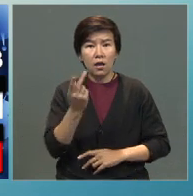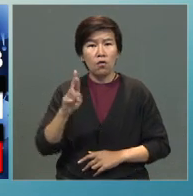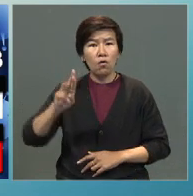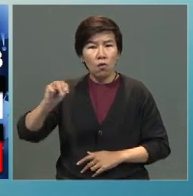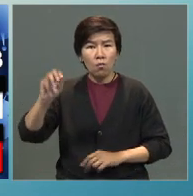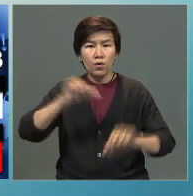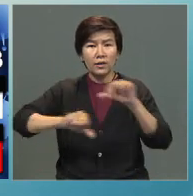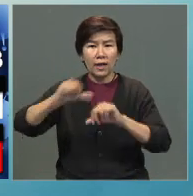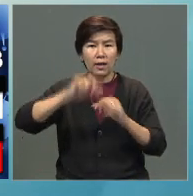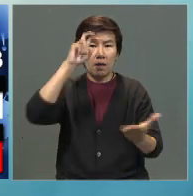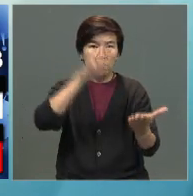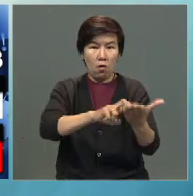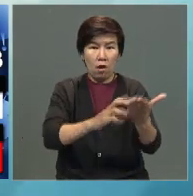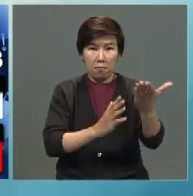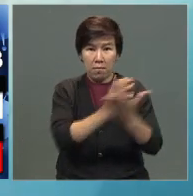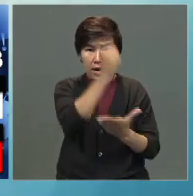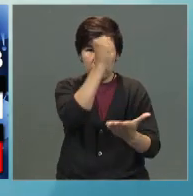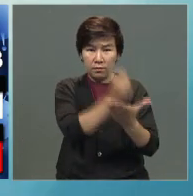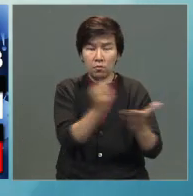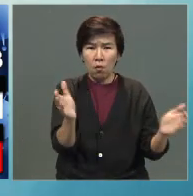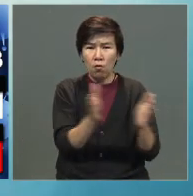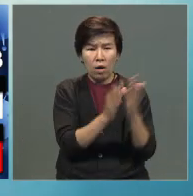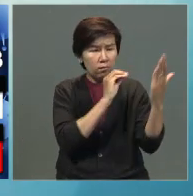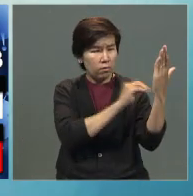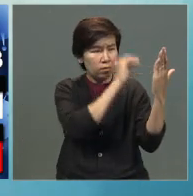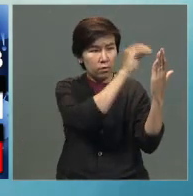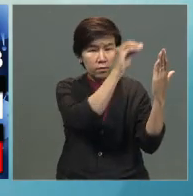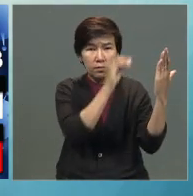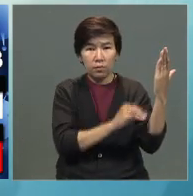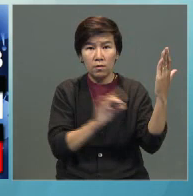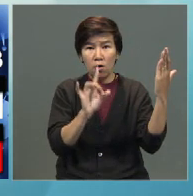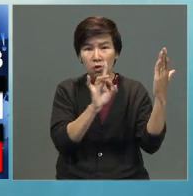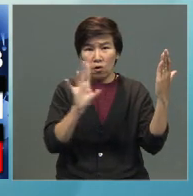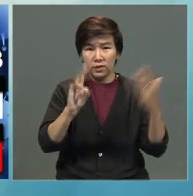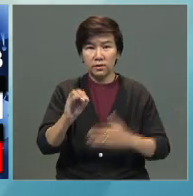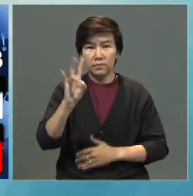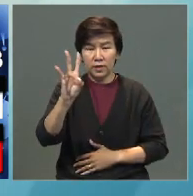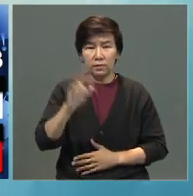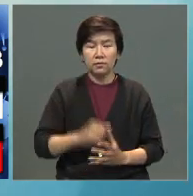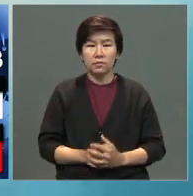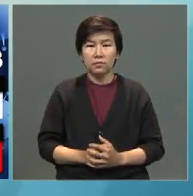พฤษภาคมแล้วจำนวนแห่งที่มีห้องปฏิบัติการนะครับที่กรมวิทยาศาสตร์การแพทย์รับรองนะครับมีถึง167แห่งทั่วประเทศอันนี้ข้อมูลวันที่ 17